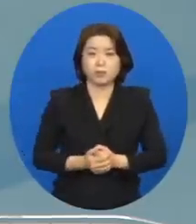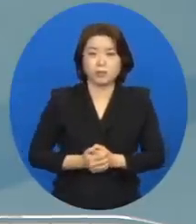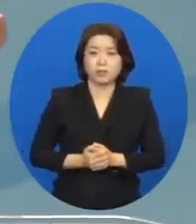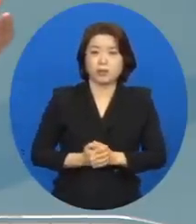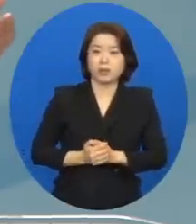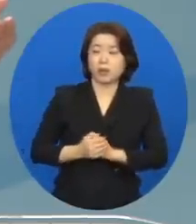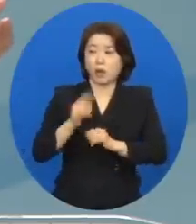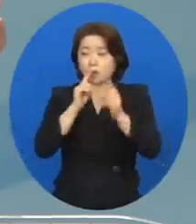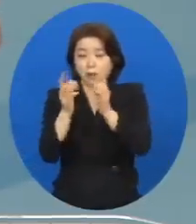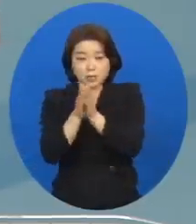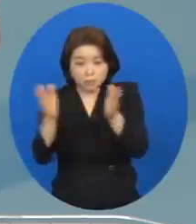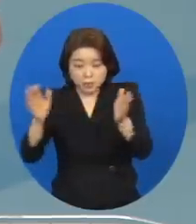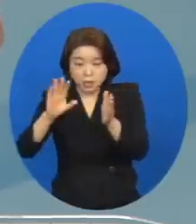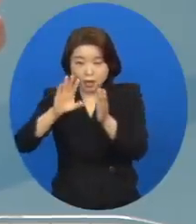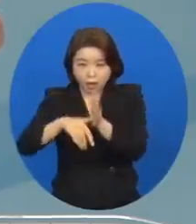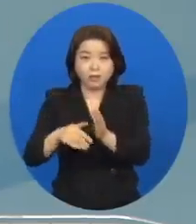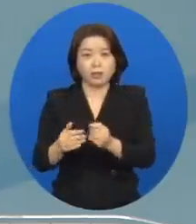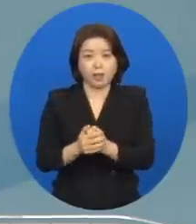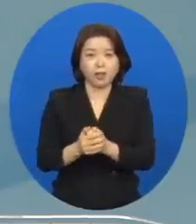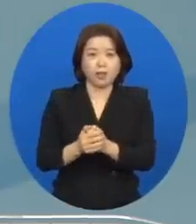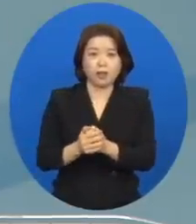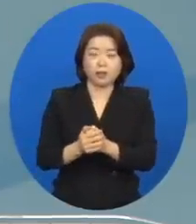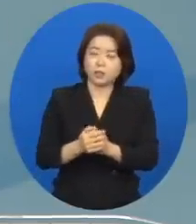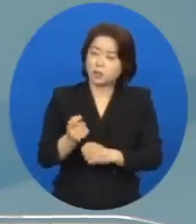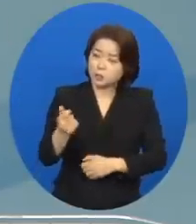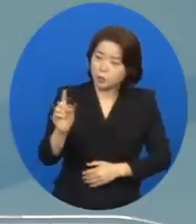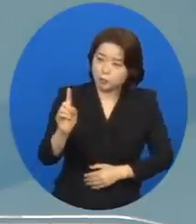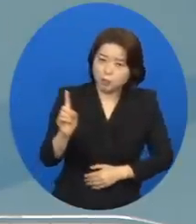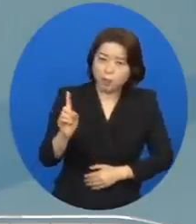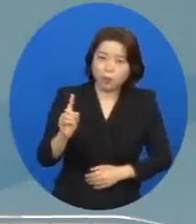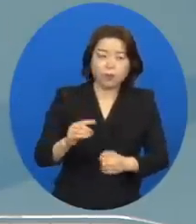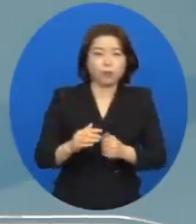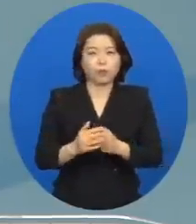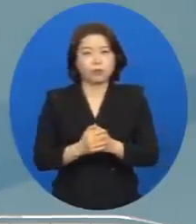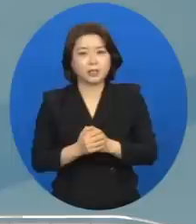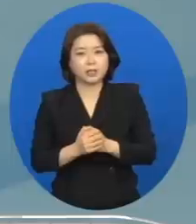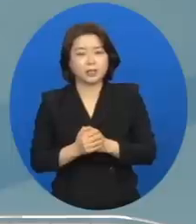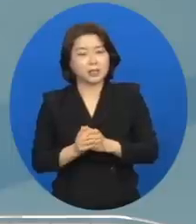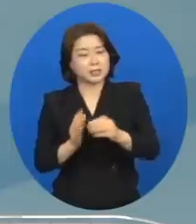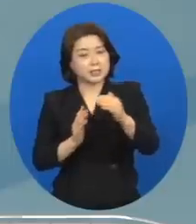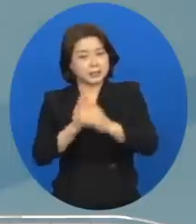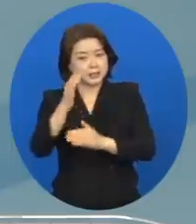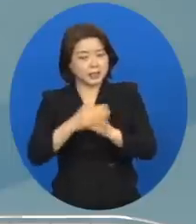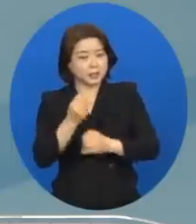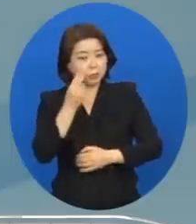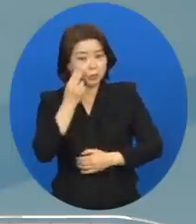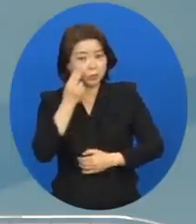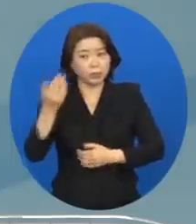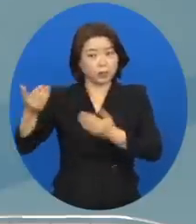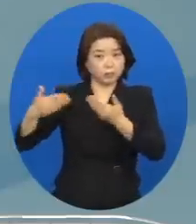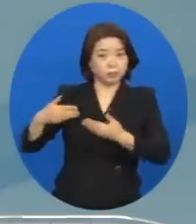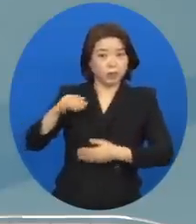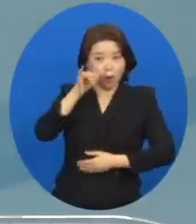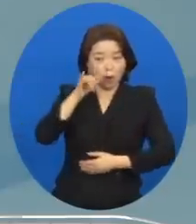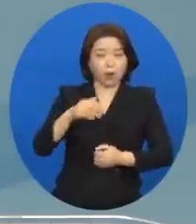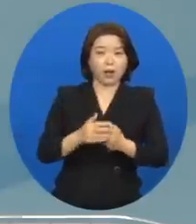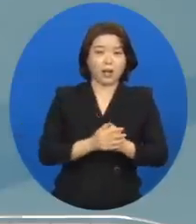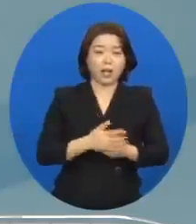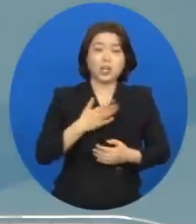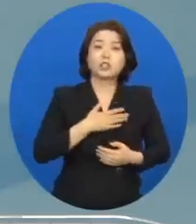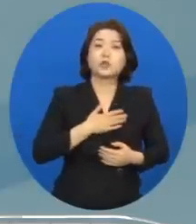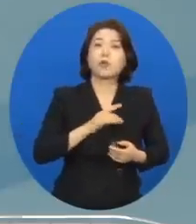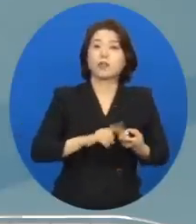말씀을 시작하시면서 약간 좀 지나친 농담을 하시는 거예요. 저에